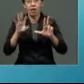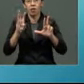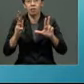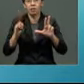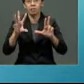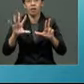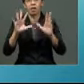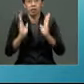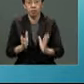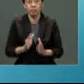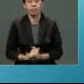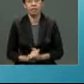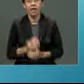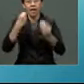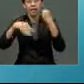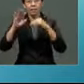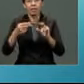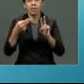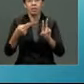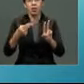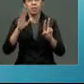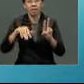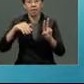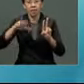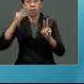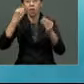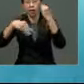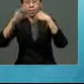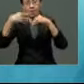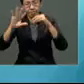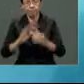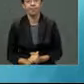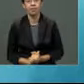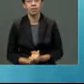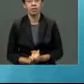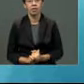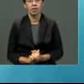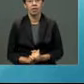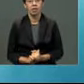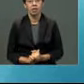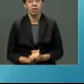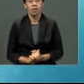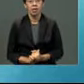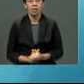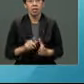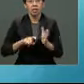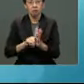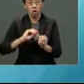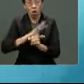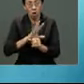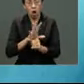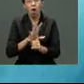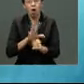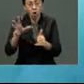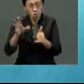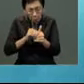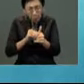34,965 นะครับแล้วก็กลับบ้านไปแล้ว 25,000 กว่านะครับแล้วก็มาสามารถพบผู้ติดเชื้อที่เข้าในโรงพยาบาล